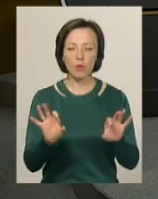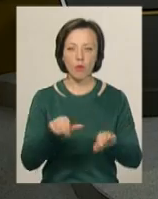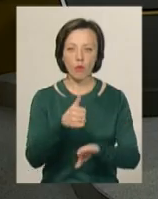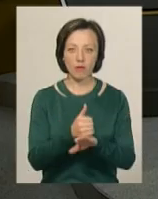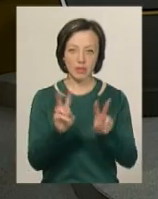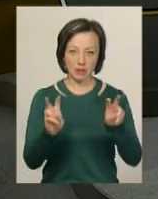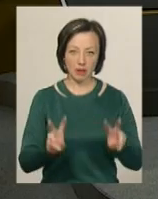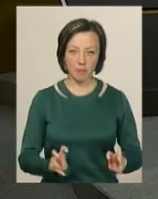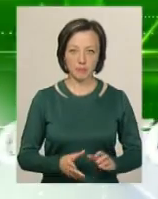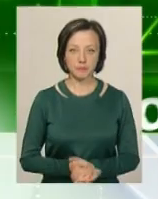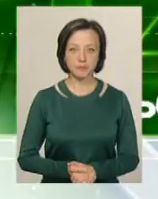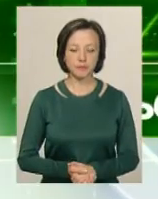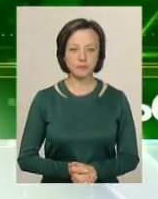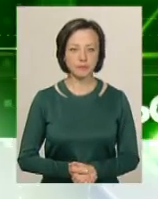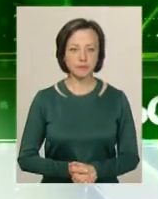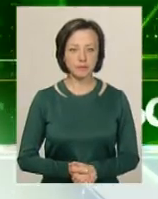головних тем.